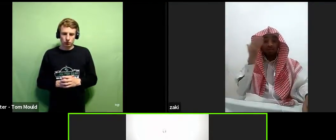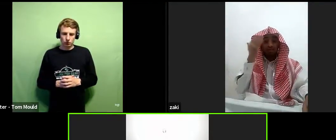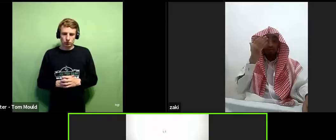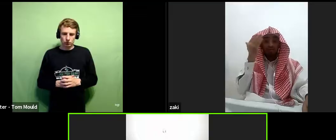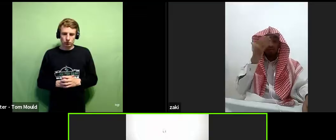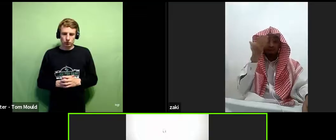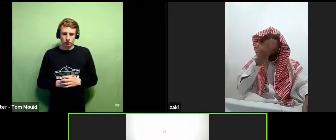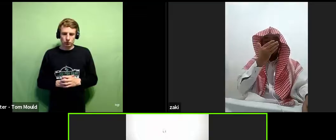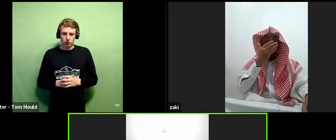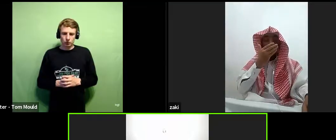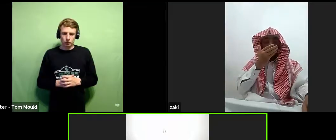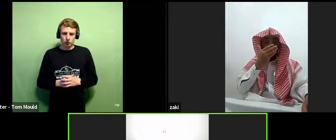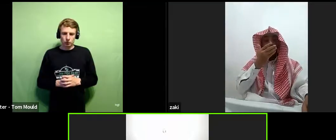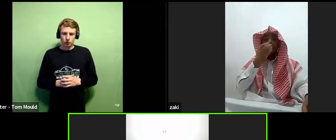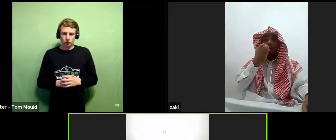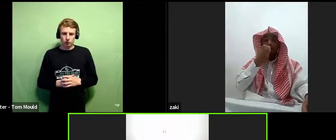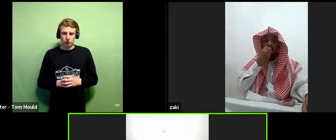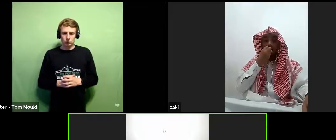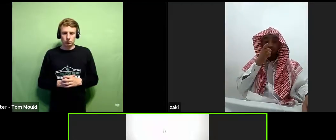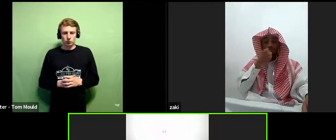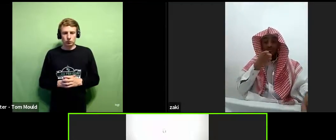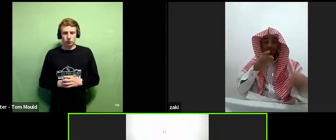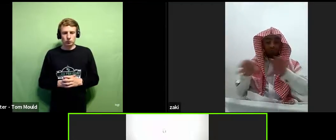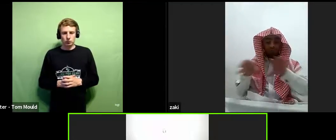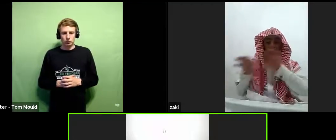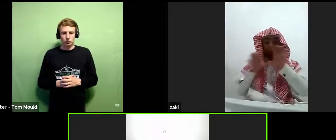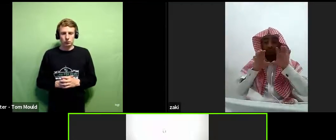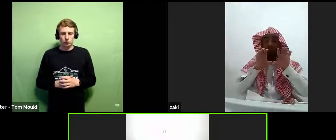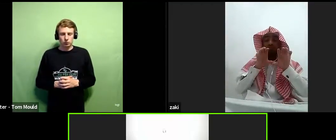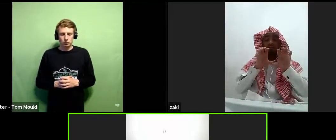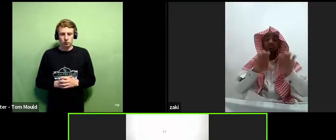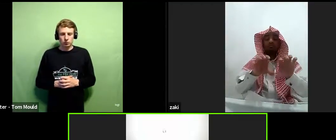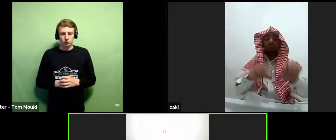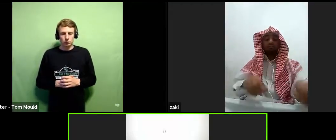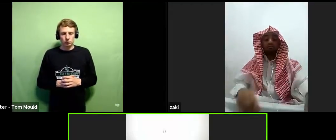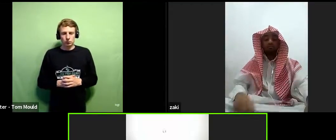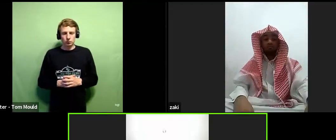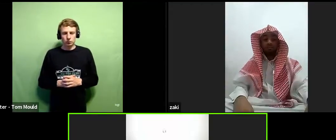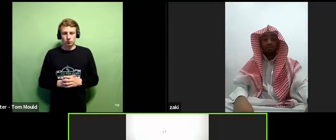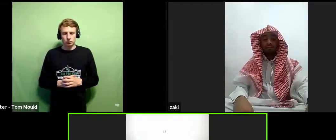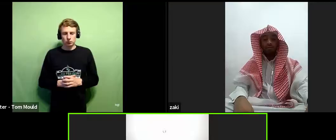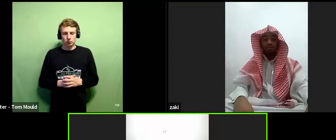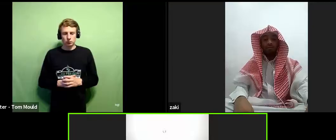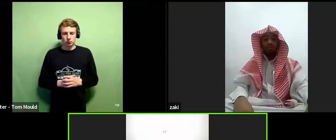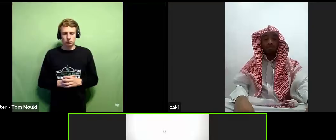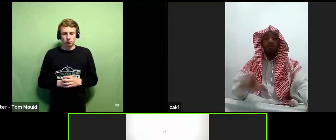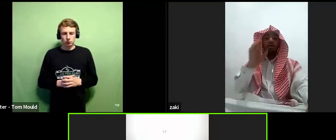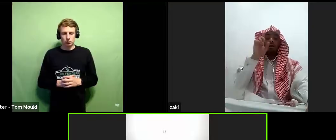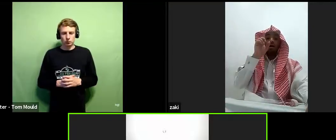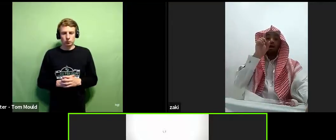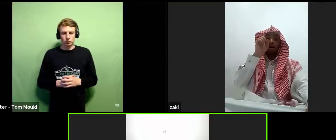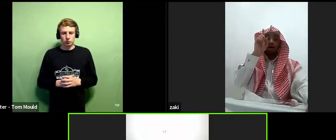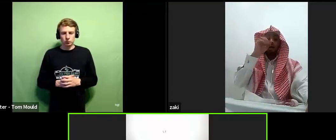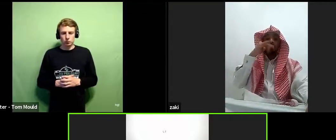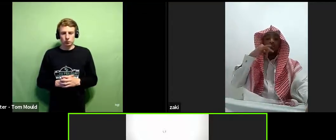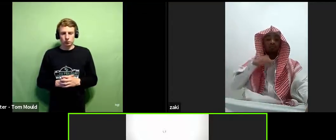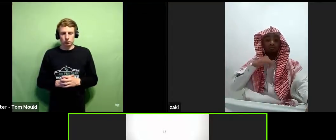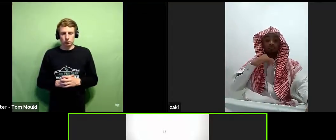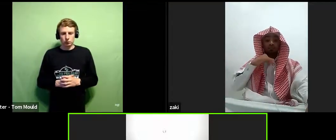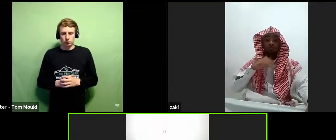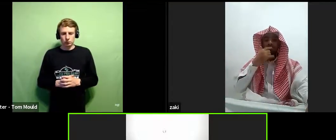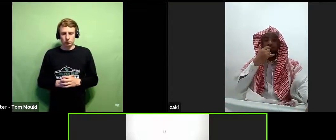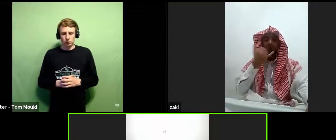مِّنْ أَيَّامٍ أُخَرٍ يُرِيدُ اللَّهُ بِكُمُ الْيُسْرَ